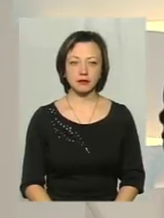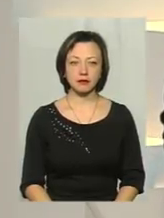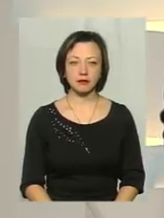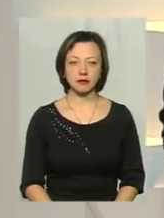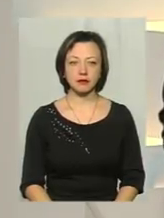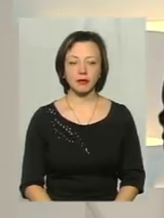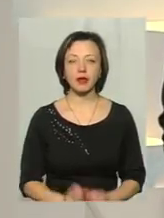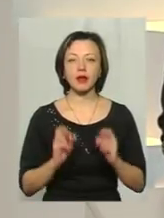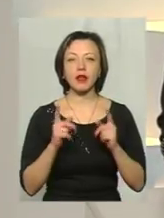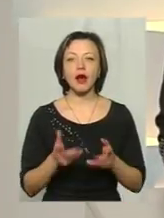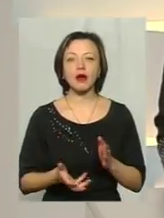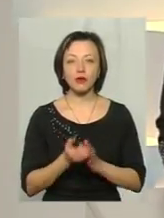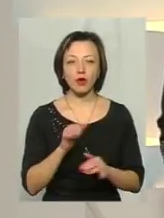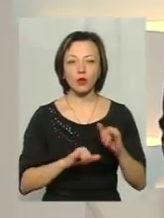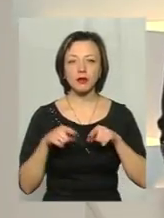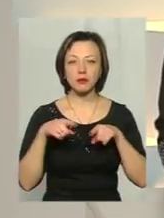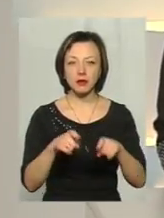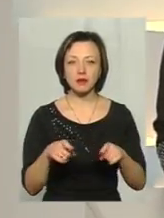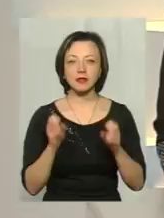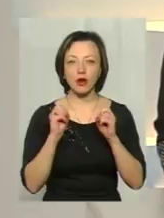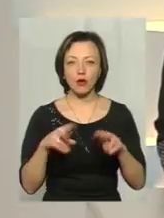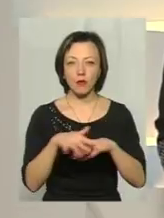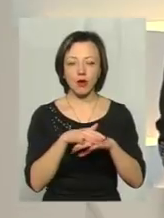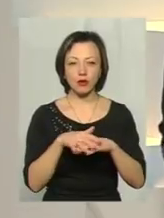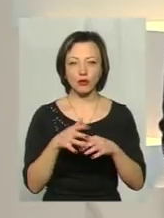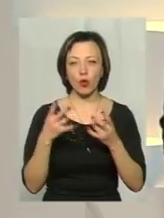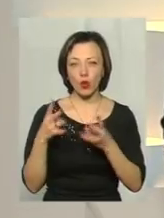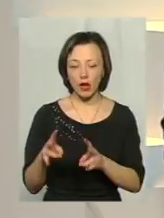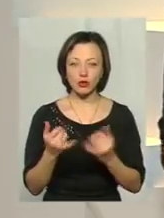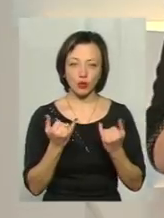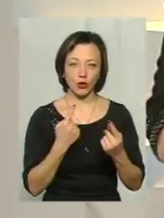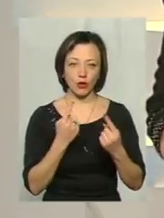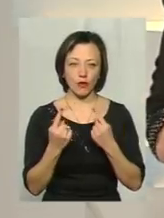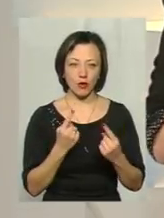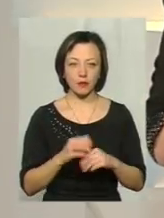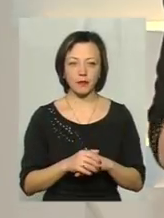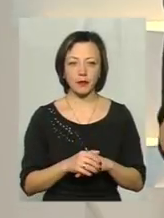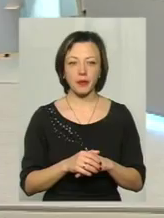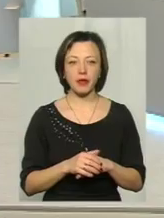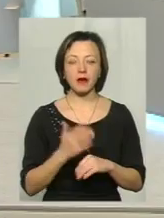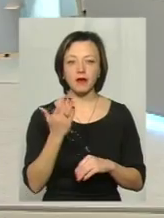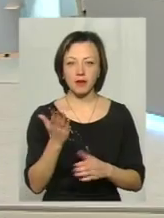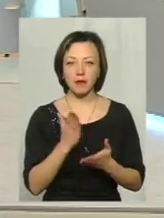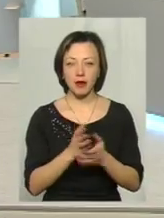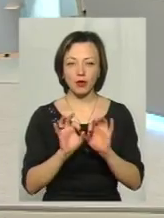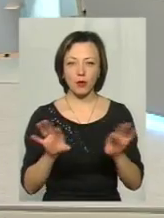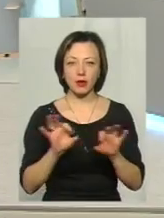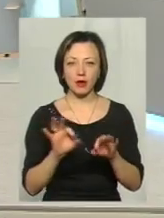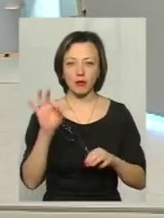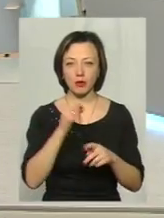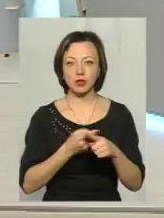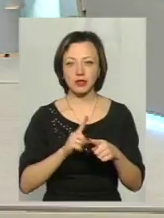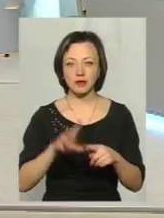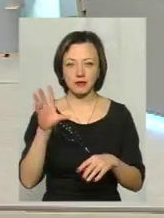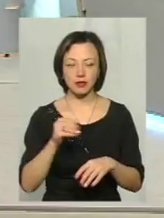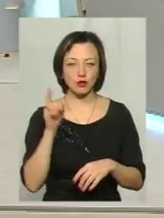Як рятуватися, куди бігти від загроз масового ураження, говоримо сьогодні. І я, чи маєте, можливо, коментар з приводу